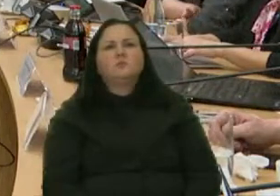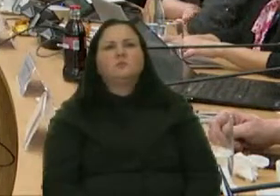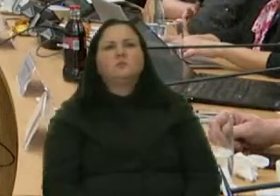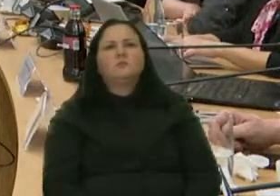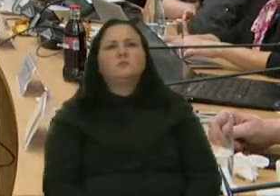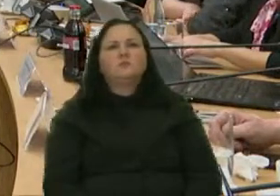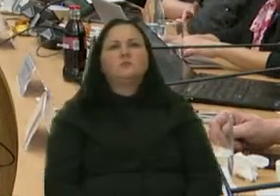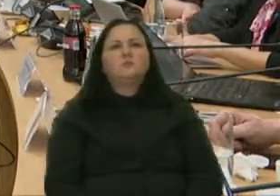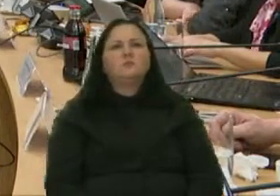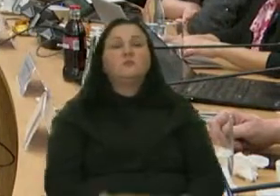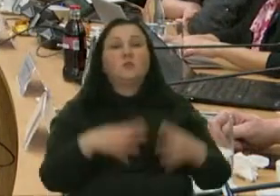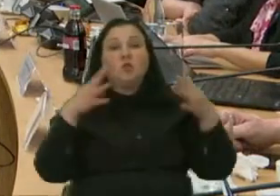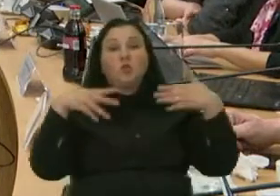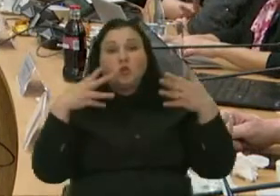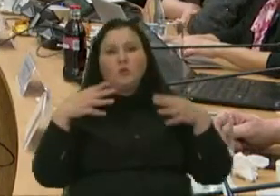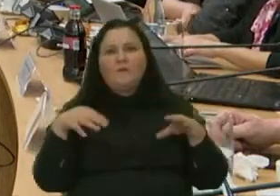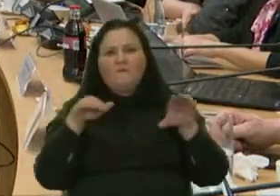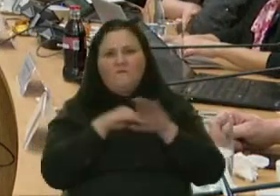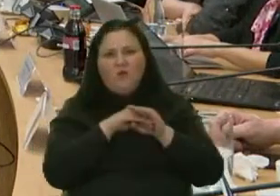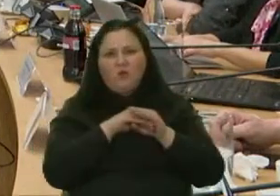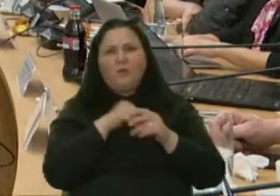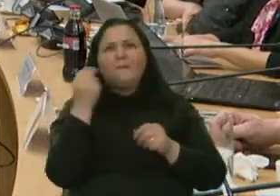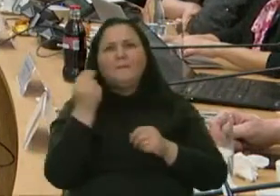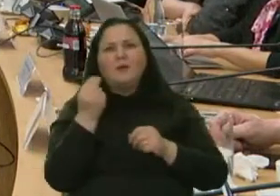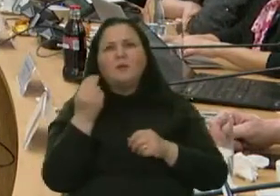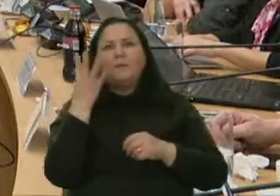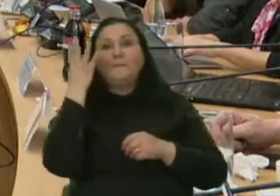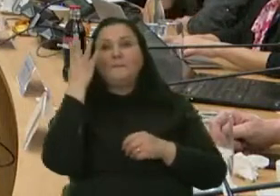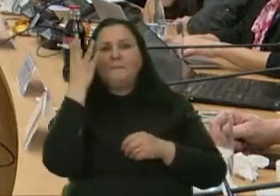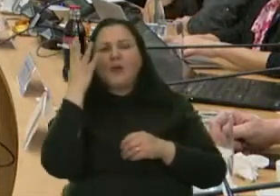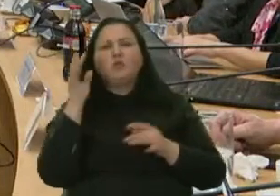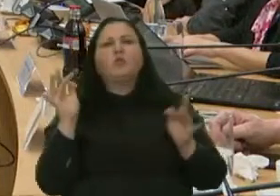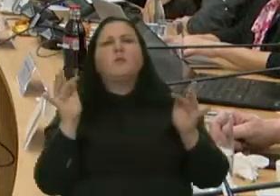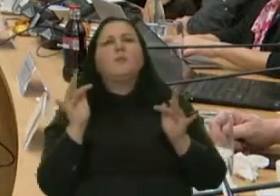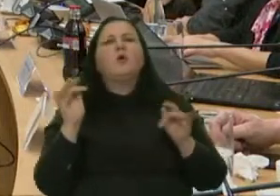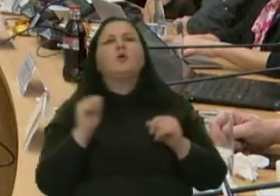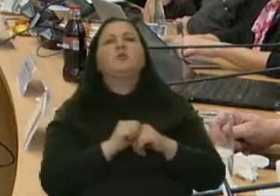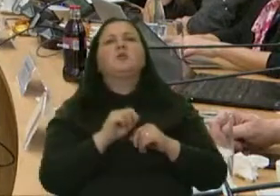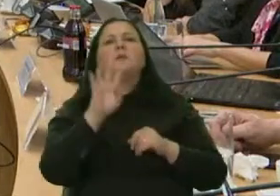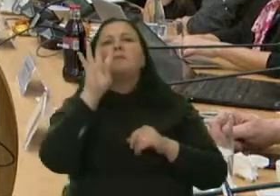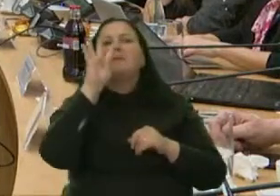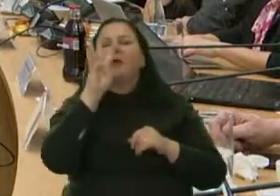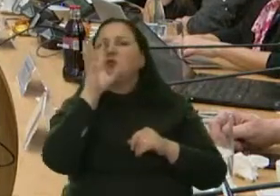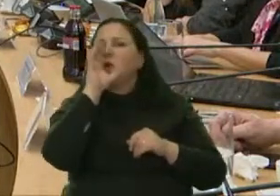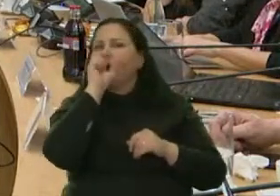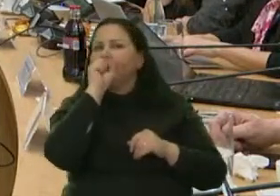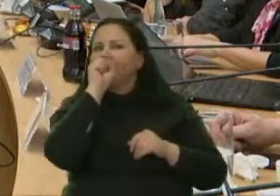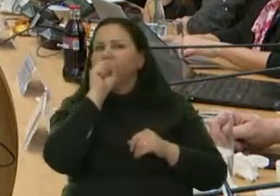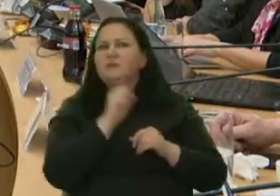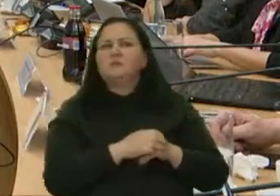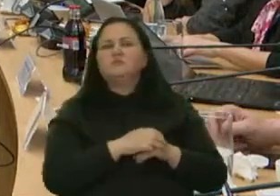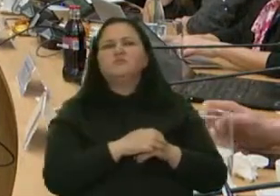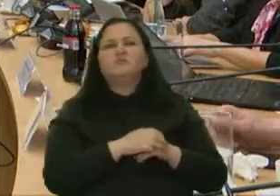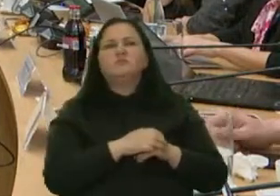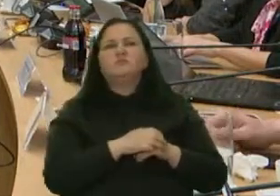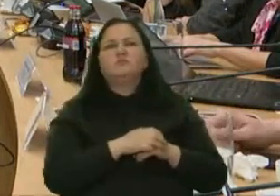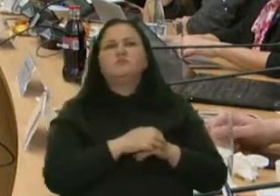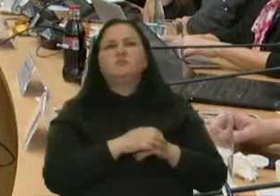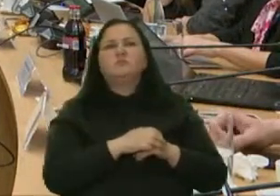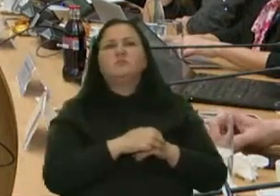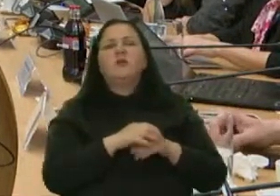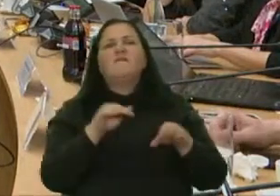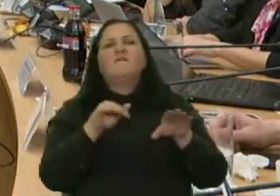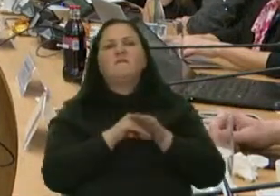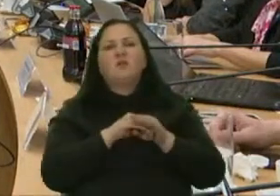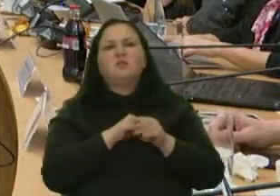Local 19 voturi pentru patru voturi împotrivă patru abțineri aviz v mă rog vot